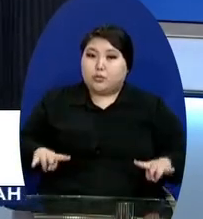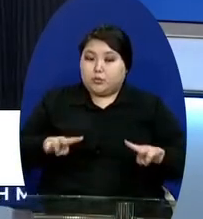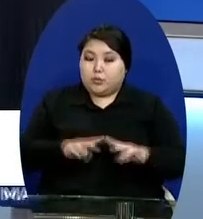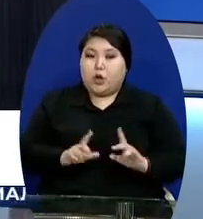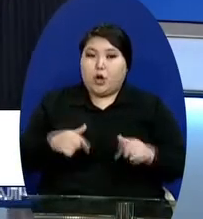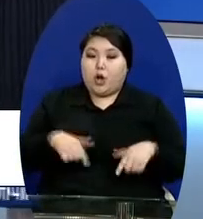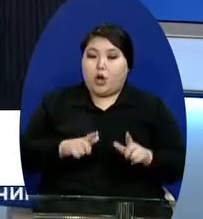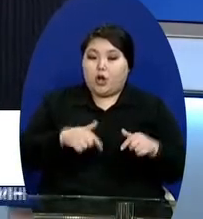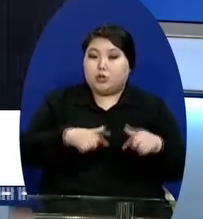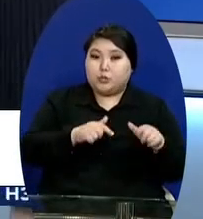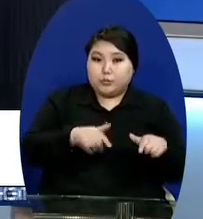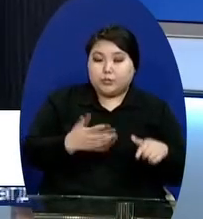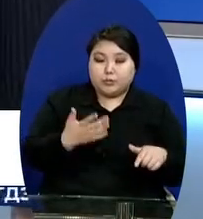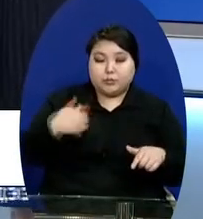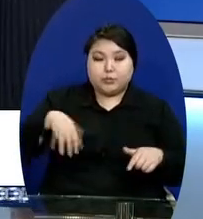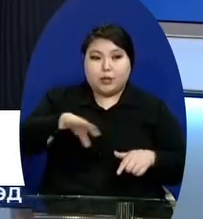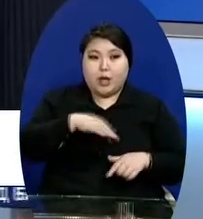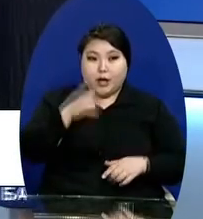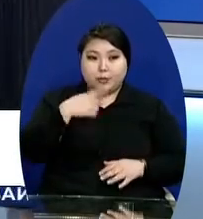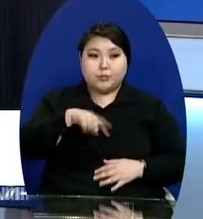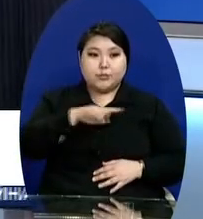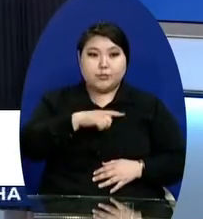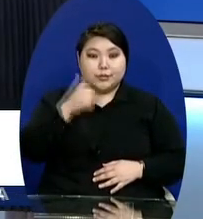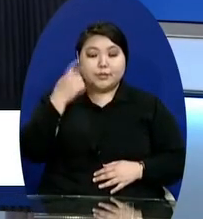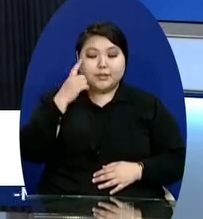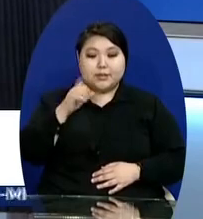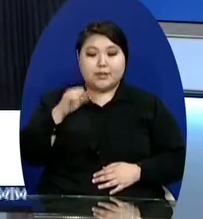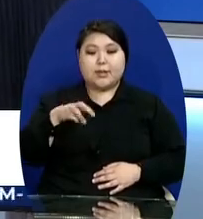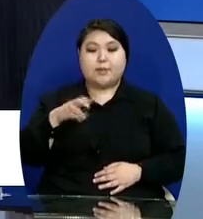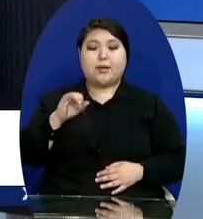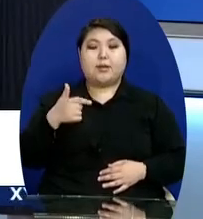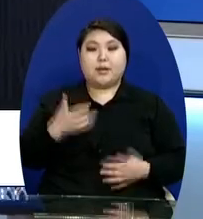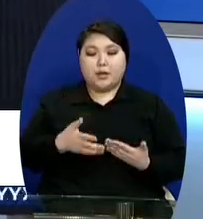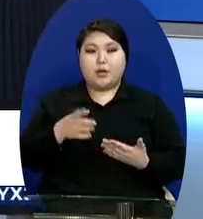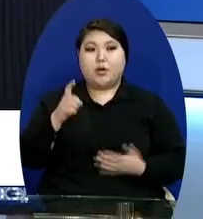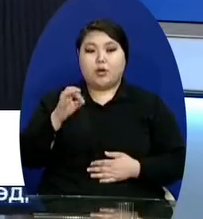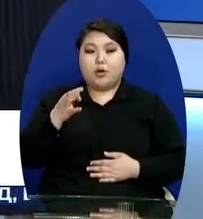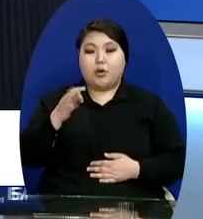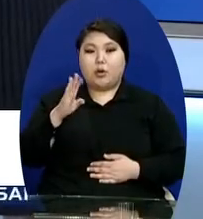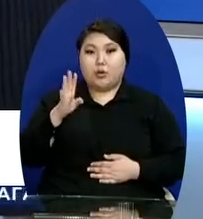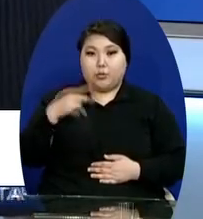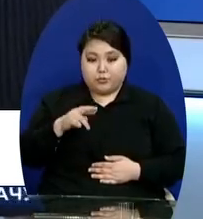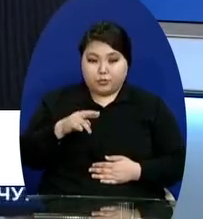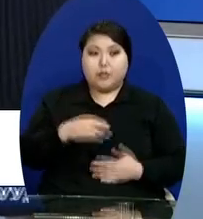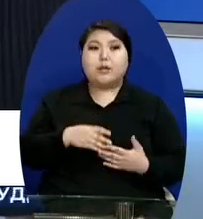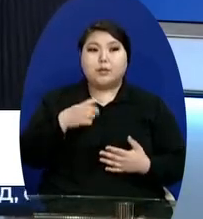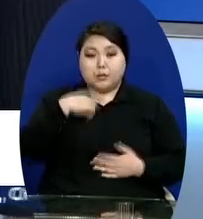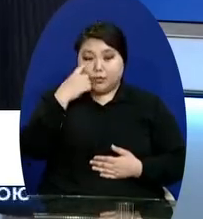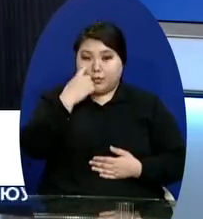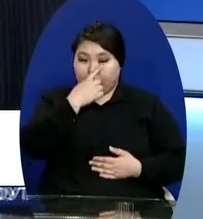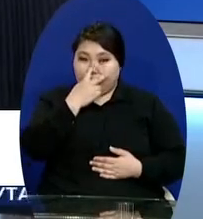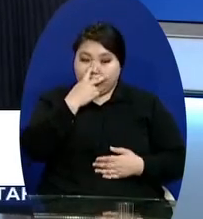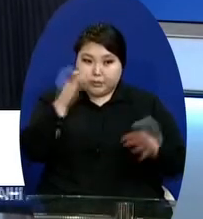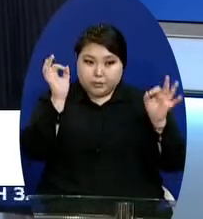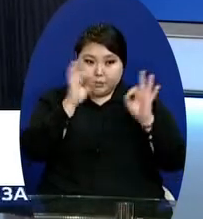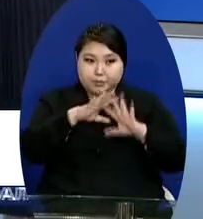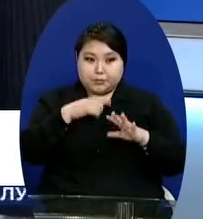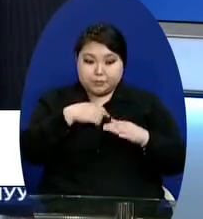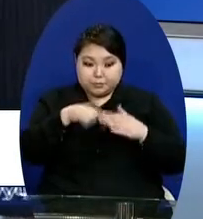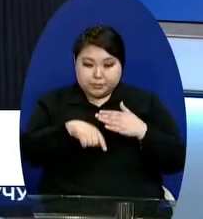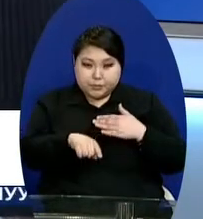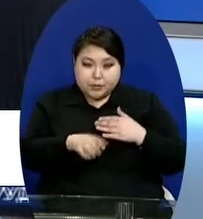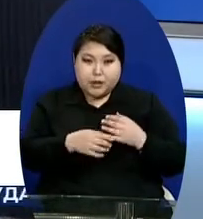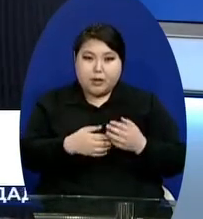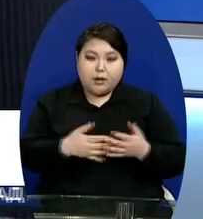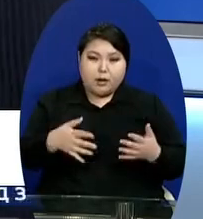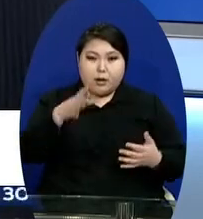орчимд бидрээ одоо хамгийн түрүүнд сайн мэддгээр замаг болон хөвд би за нүдэнд одоо үл харагдах бичил одоо организмуд тэнд